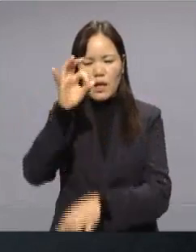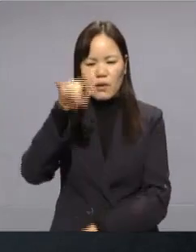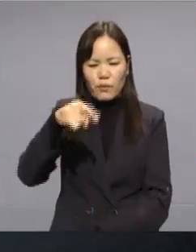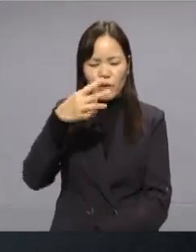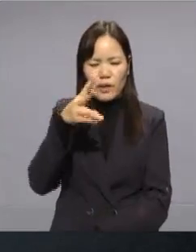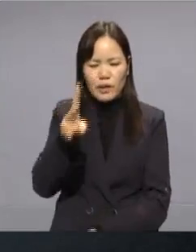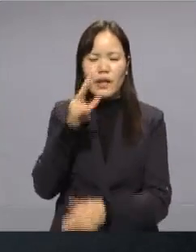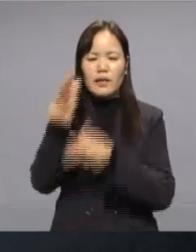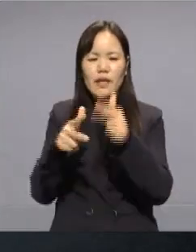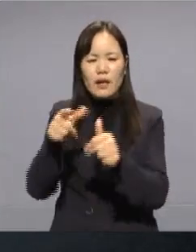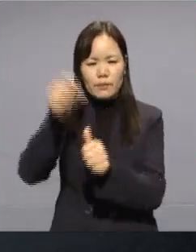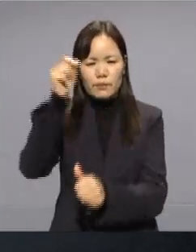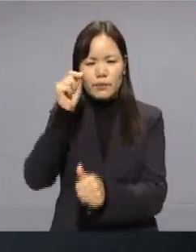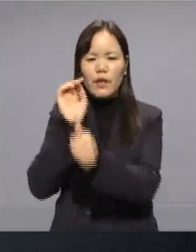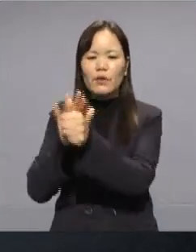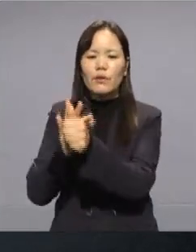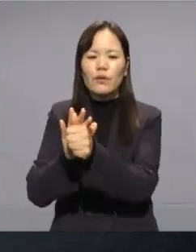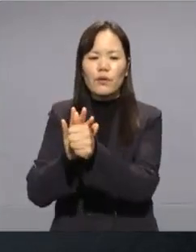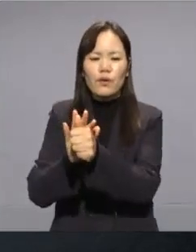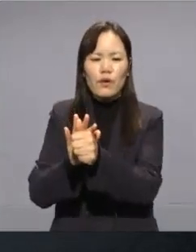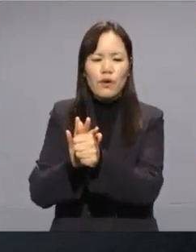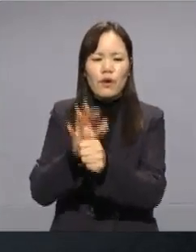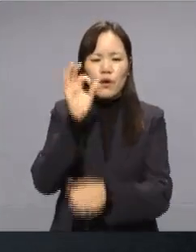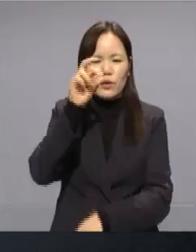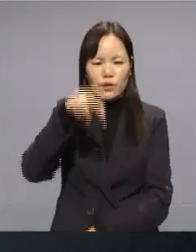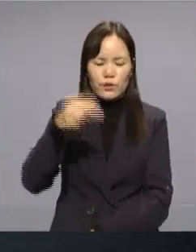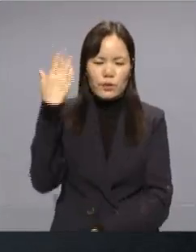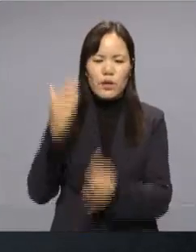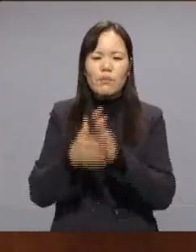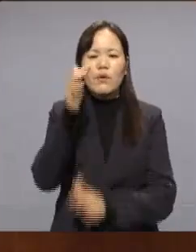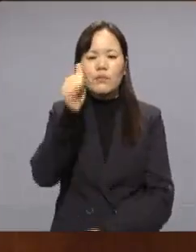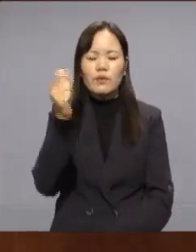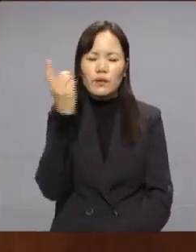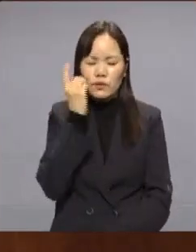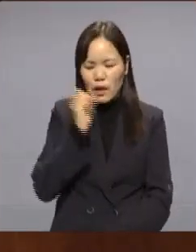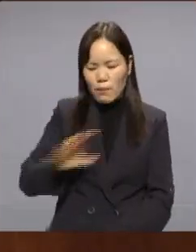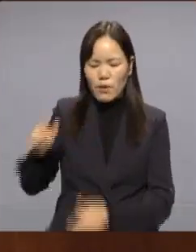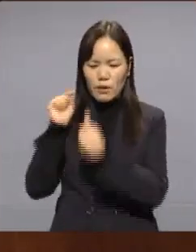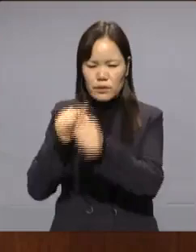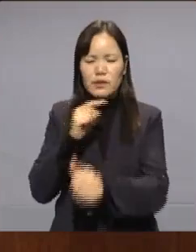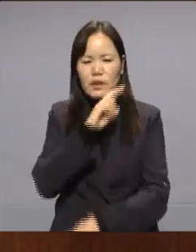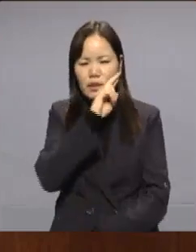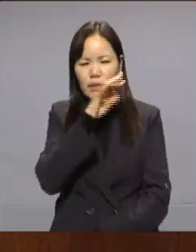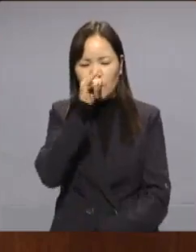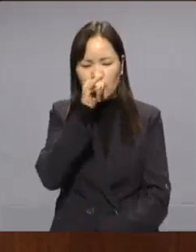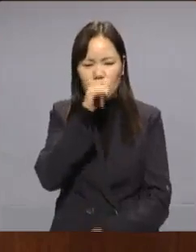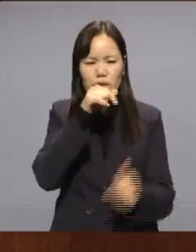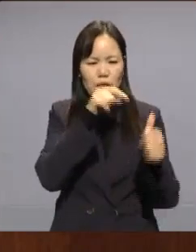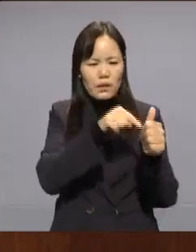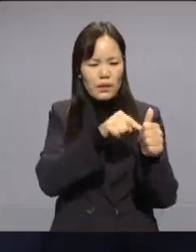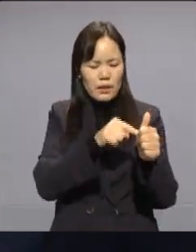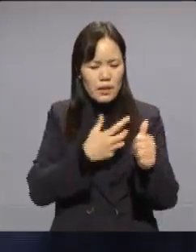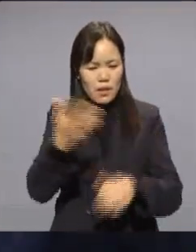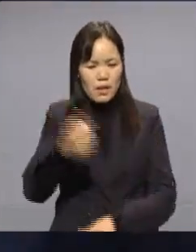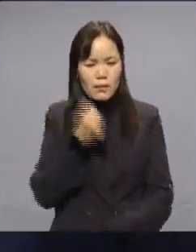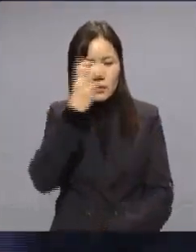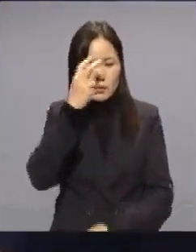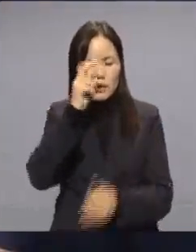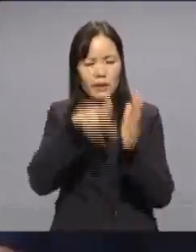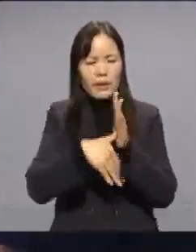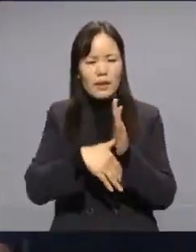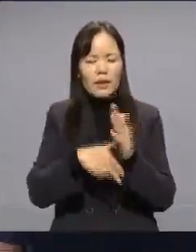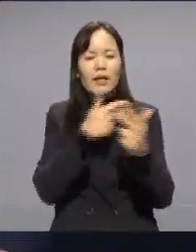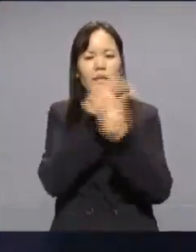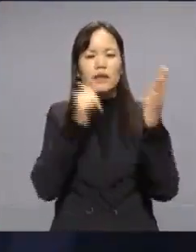유동규 전 본부장에게 휴대전화를 버리라고 지시한 혐의도 있습니다. 앞서 정 실장의 압수수색 영장에는 이 대표와